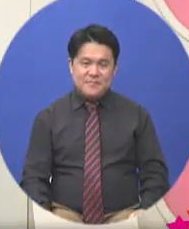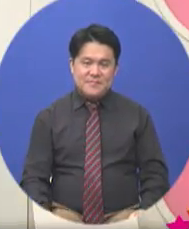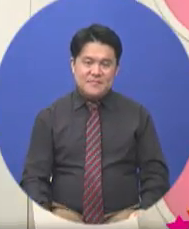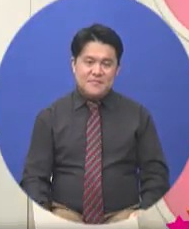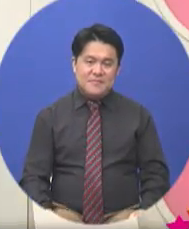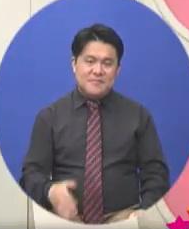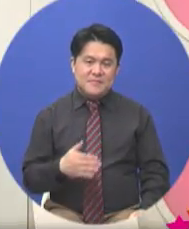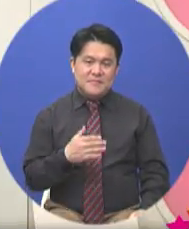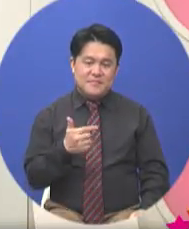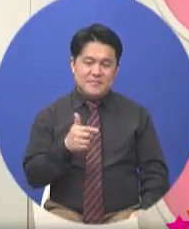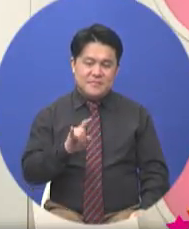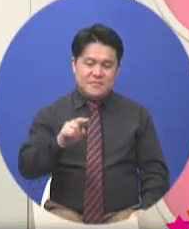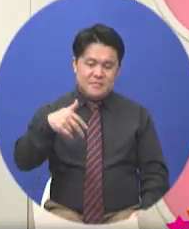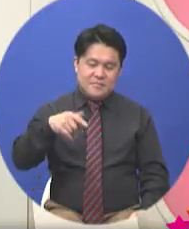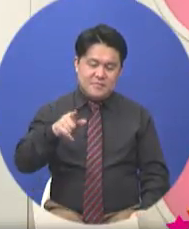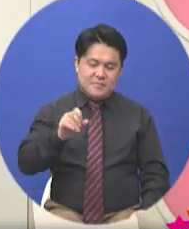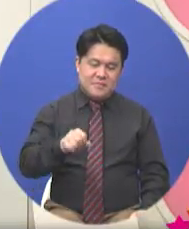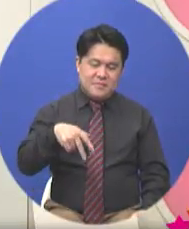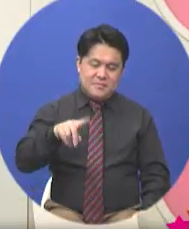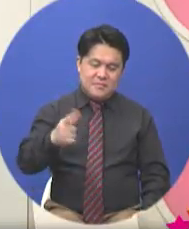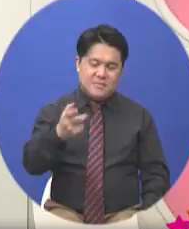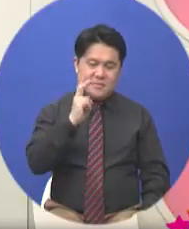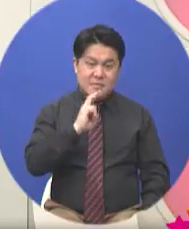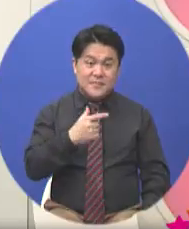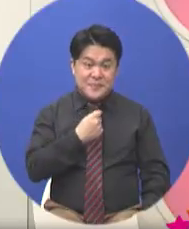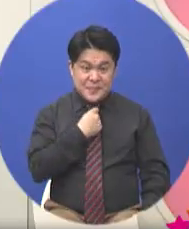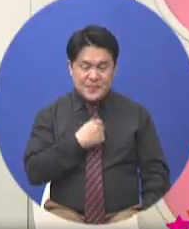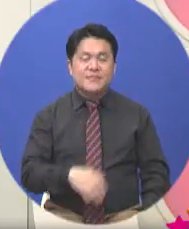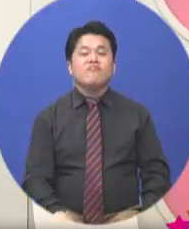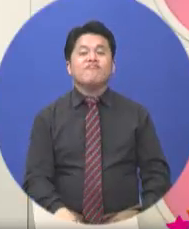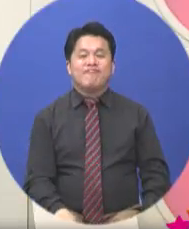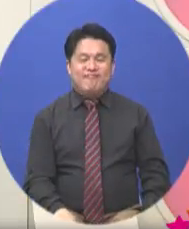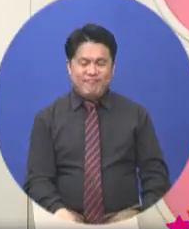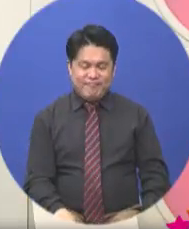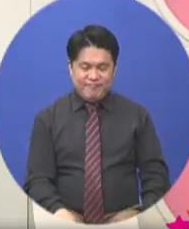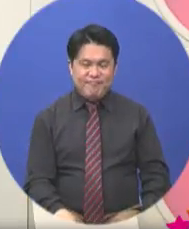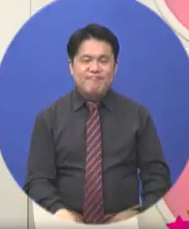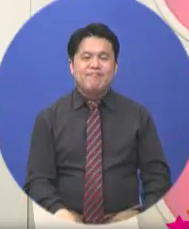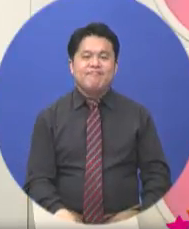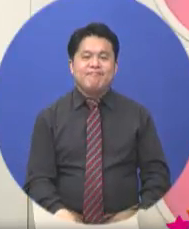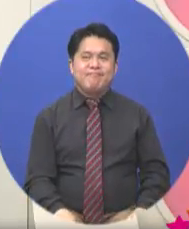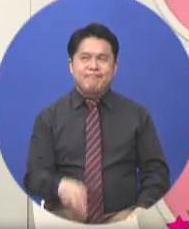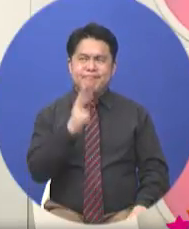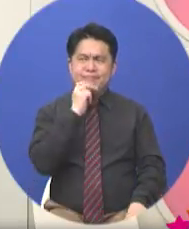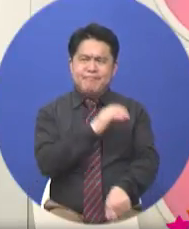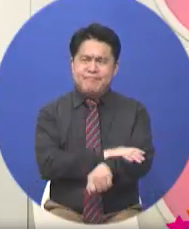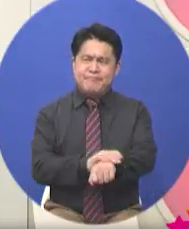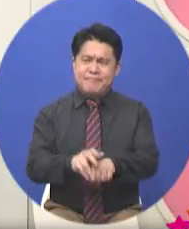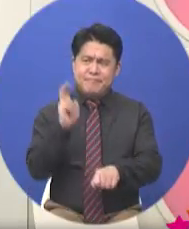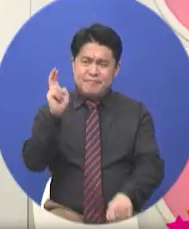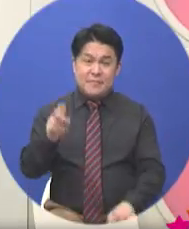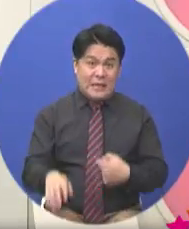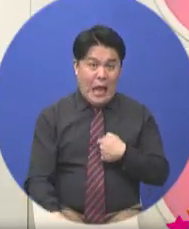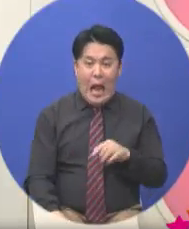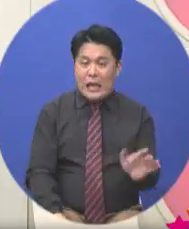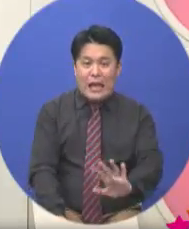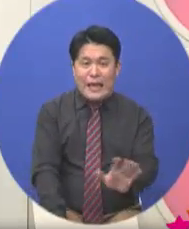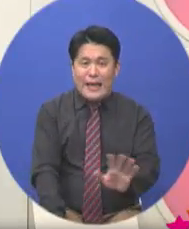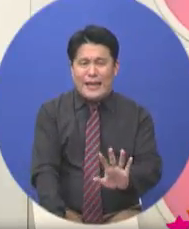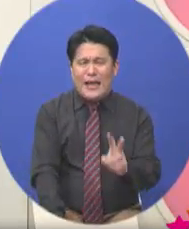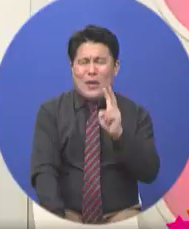김용님의 그 내장산 좀 해볼까 하고 하는데요. 내장산. 하셔야지. 네. 잘할 것 같아요, 목소리가. 네, 아니, 잘